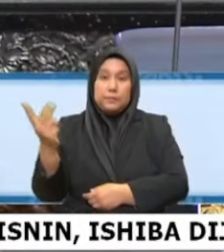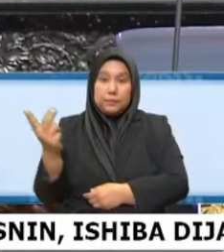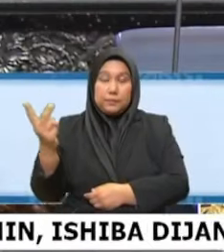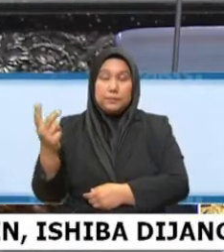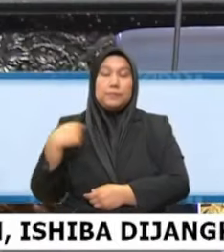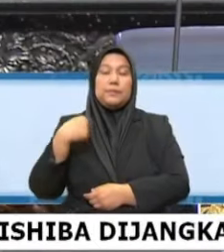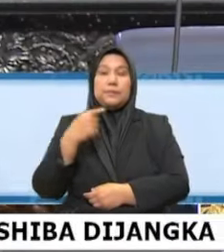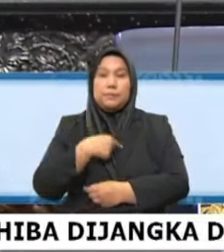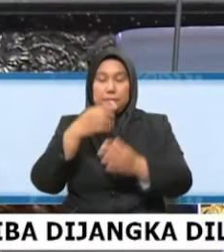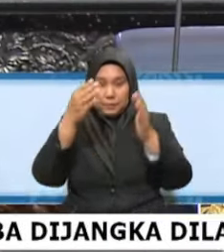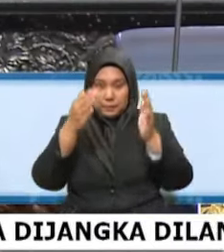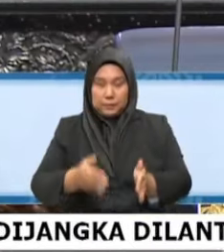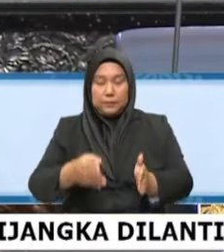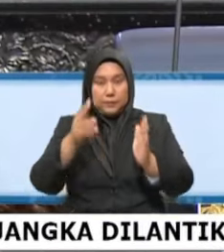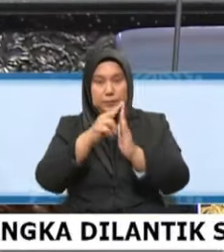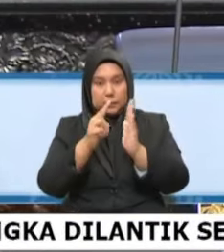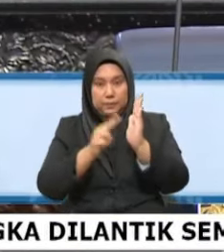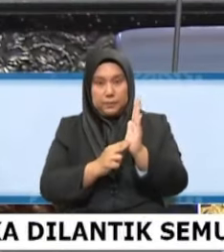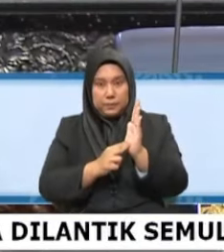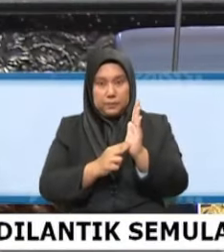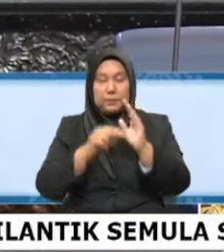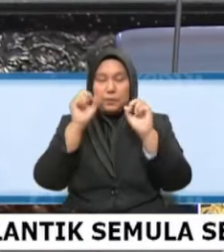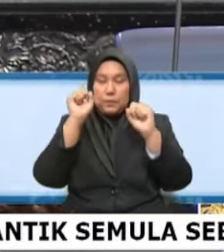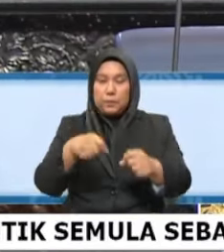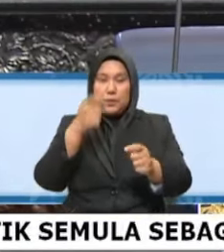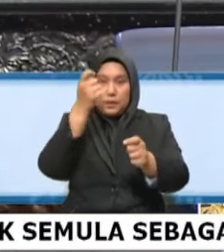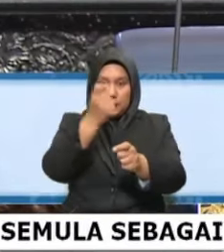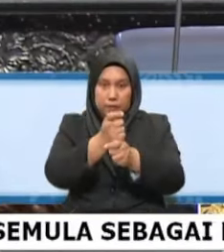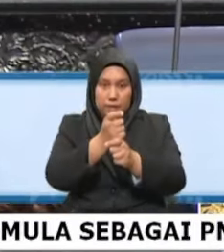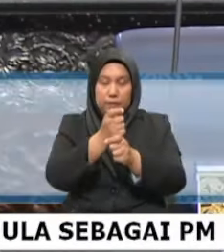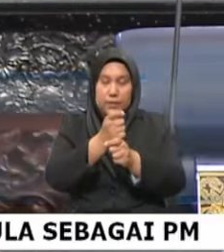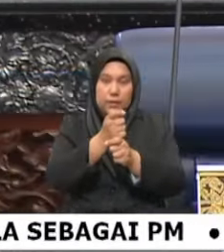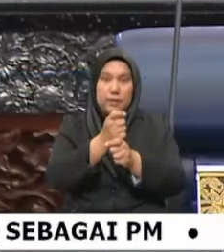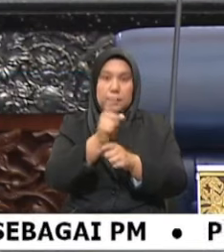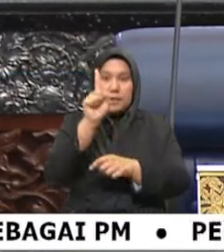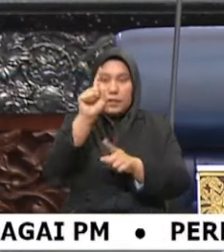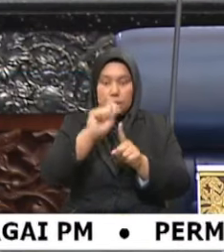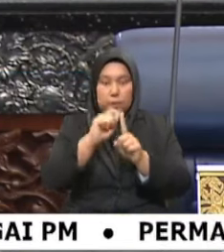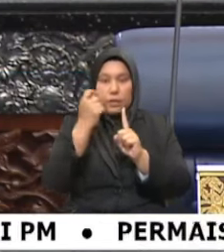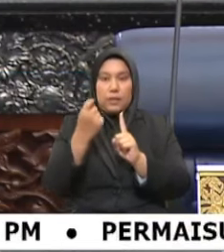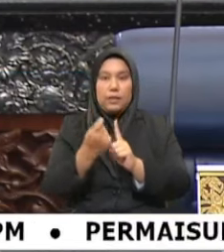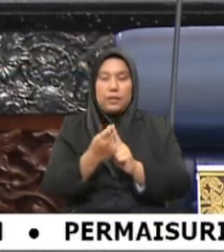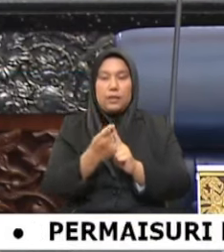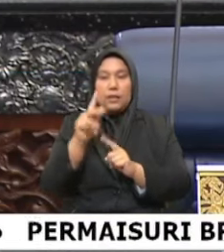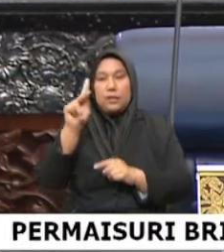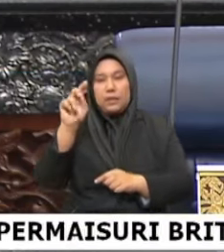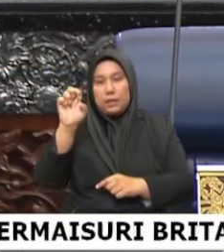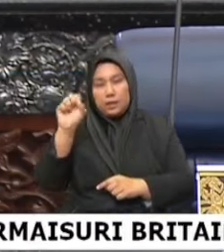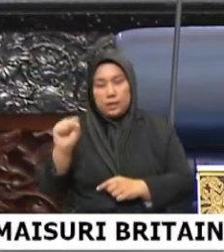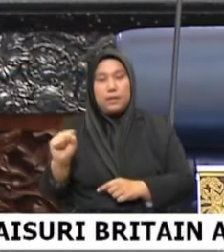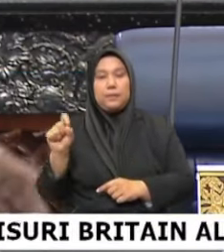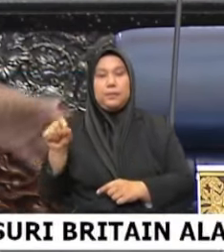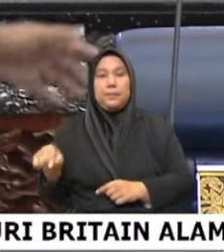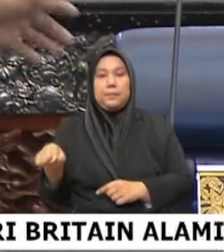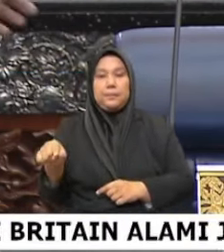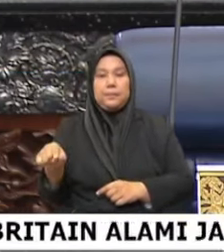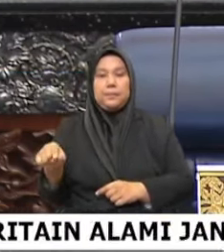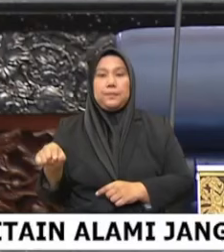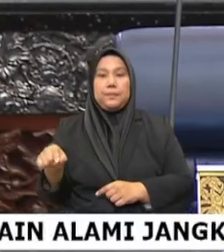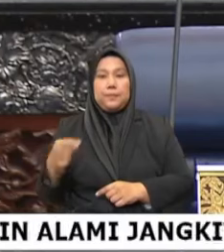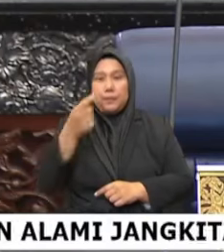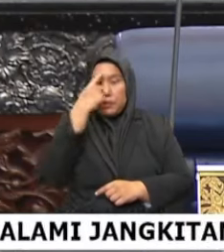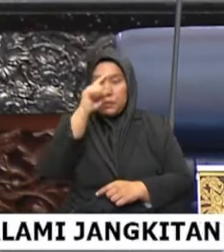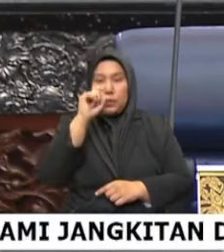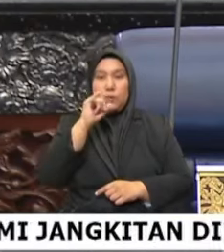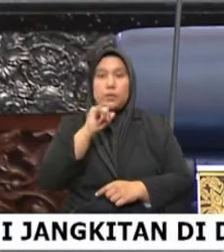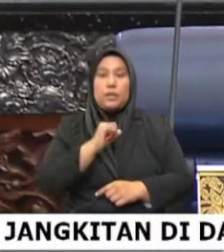undang-undang, kita boleh tetapkan satu tarikh. Ya. Satu tarikh case management or whatever lah. Untuk